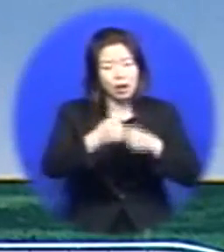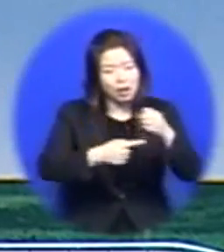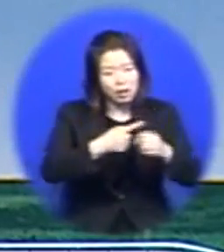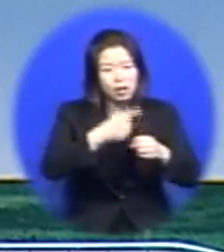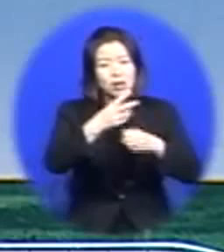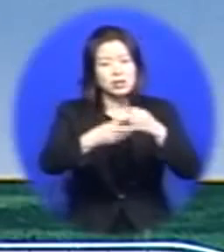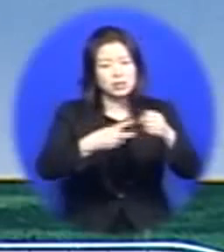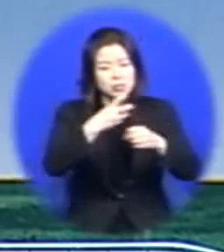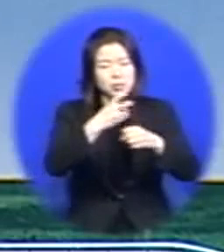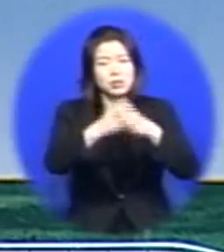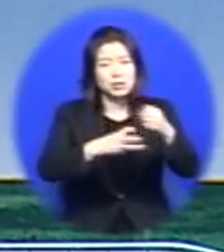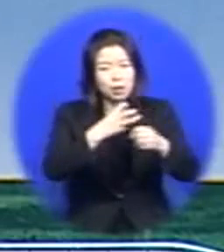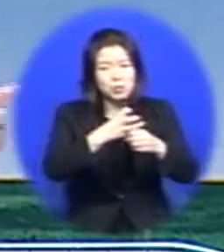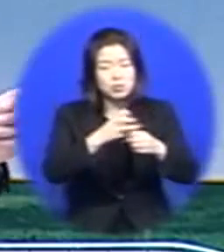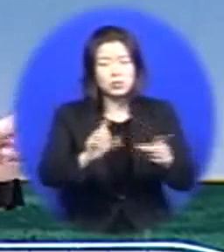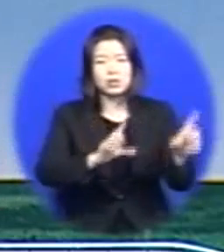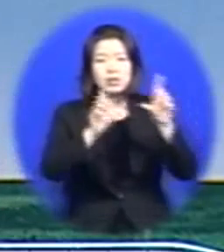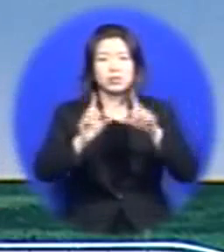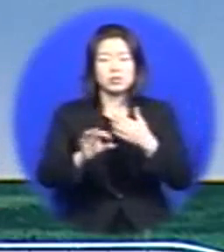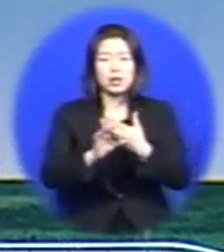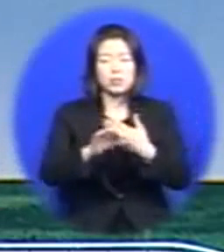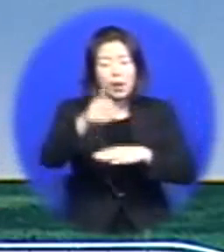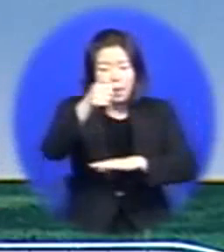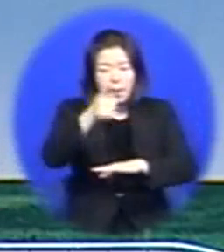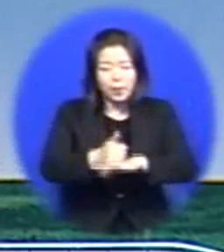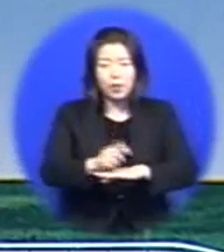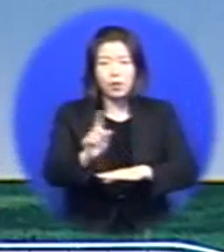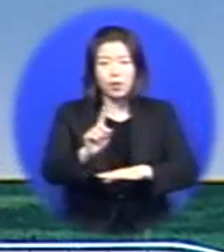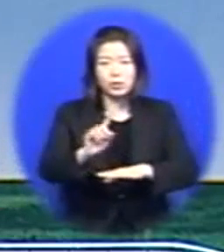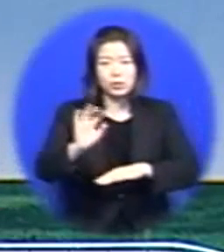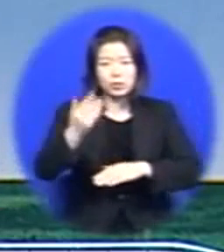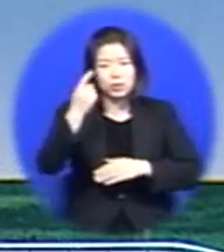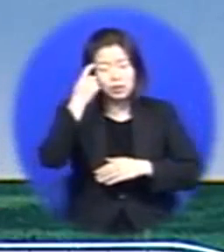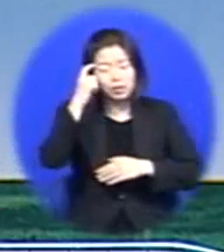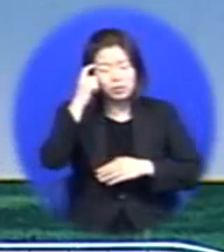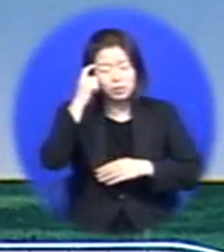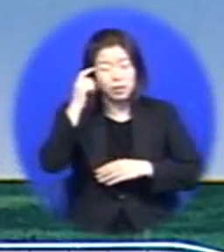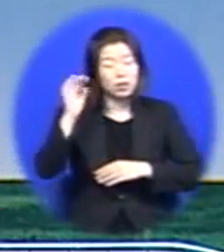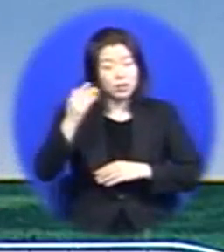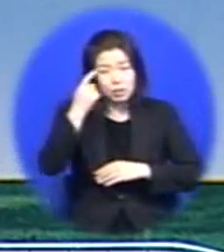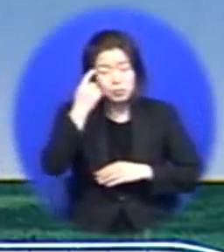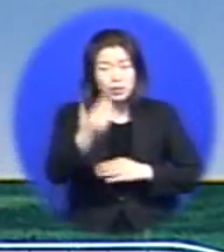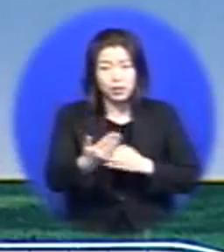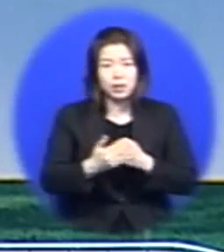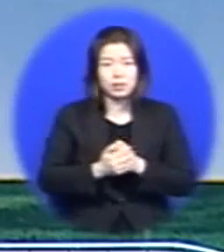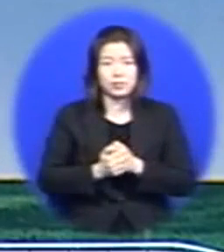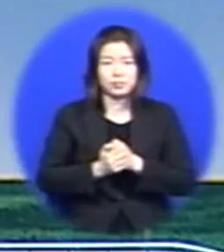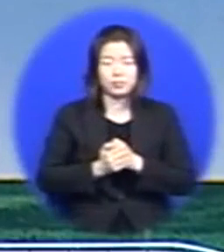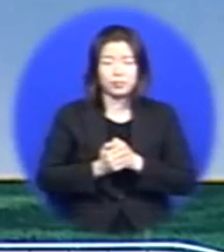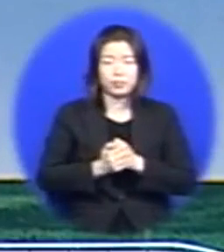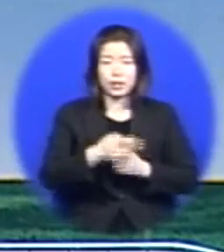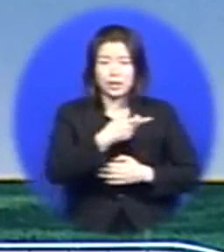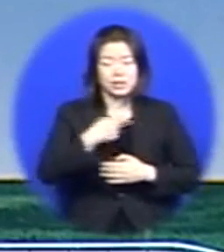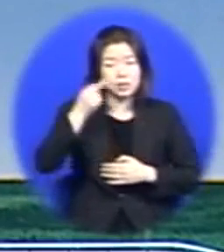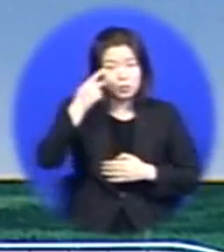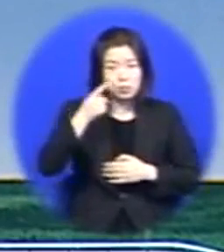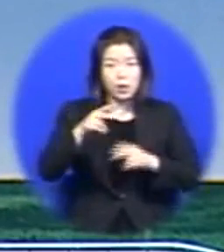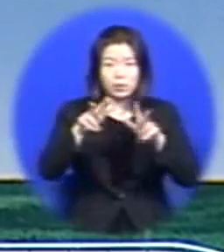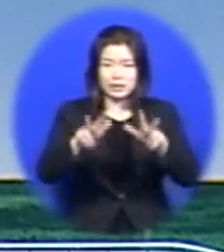살고 30년을 살면 결과가 어떻게 되겠는지 상상이 가십니까? 사도 바울이